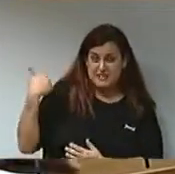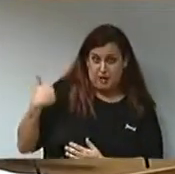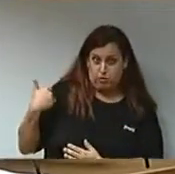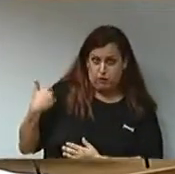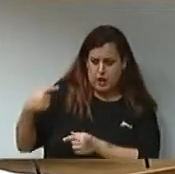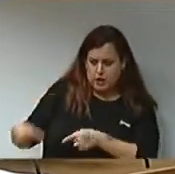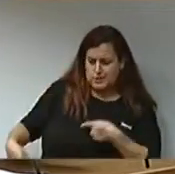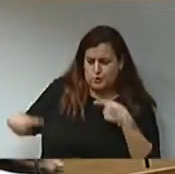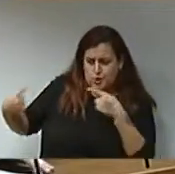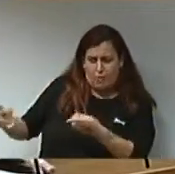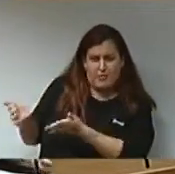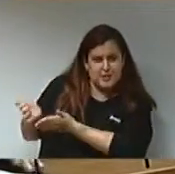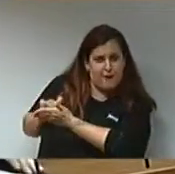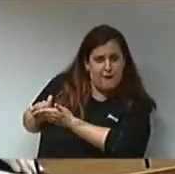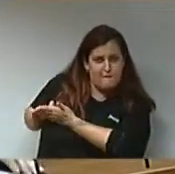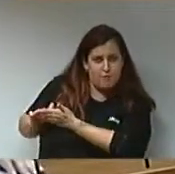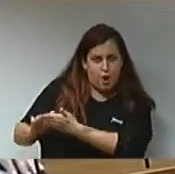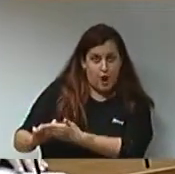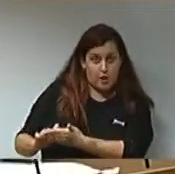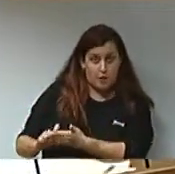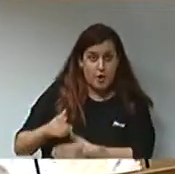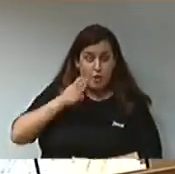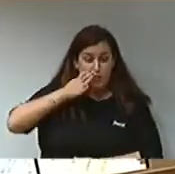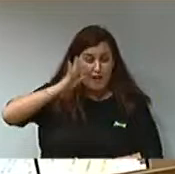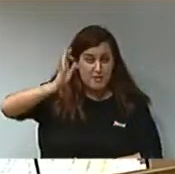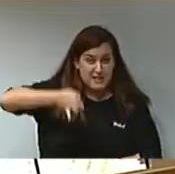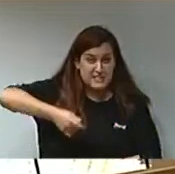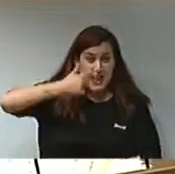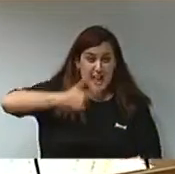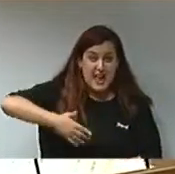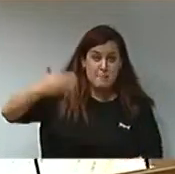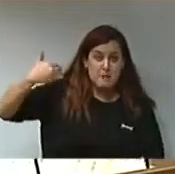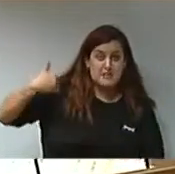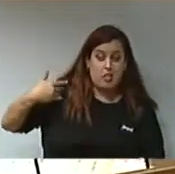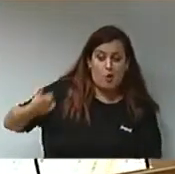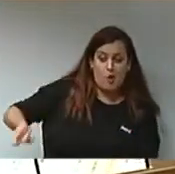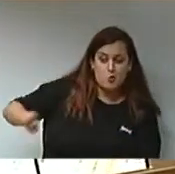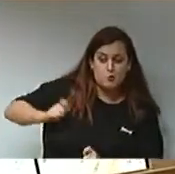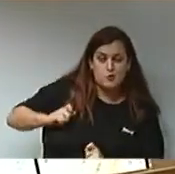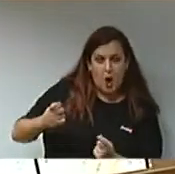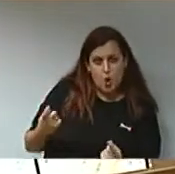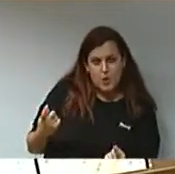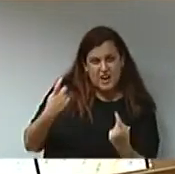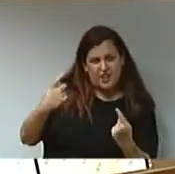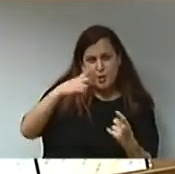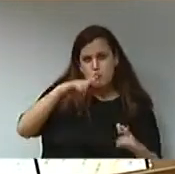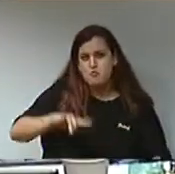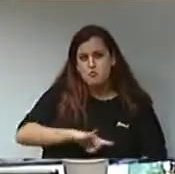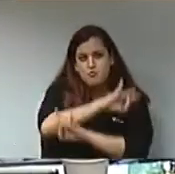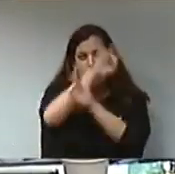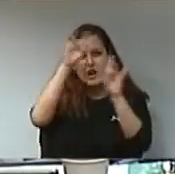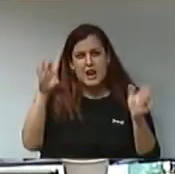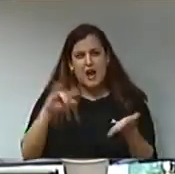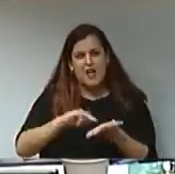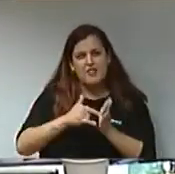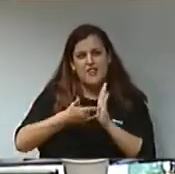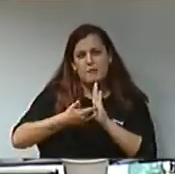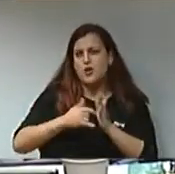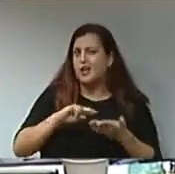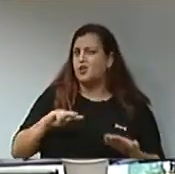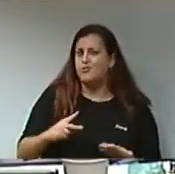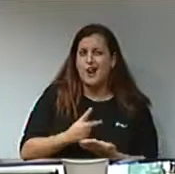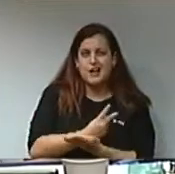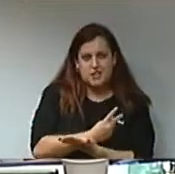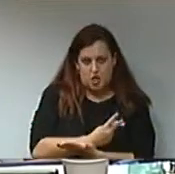I el passat dona la lectura clara de lo que és un projecte